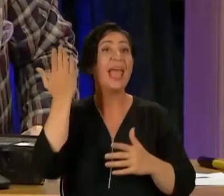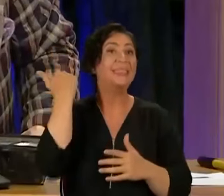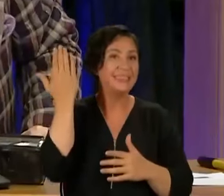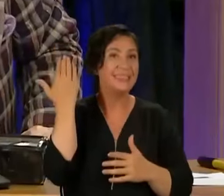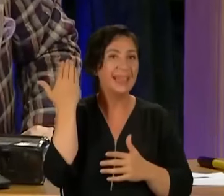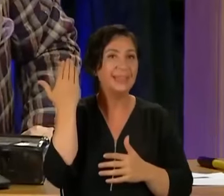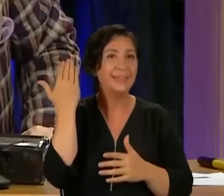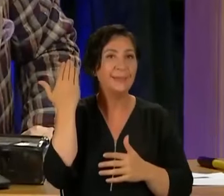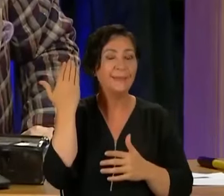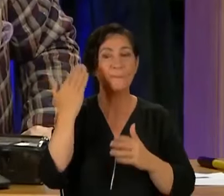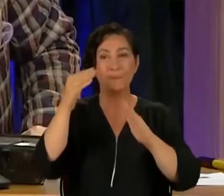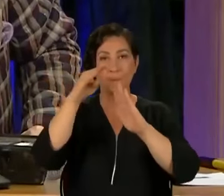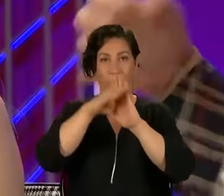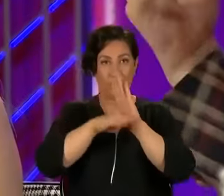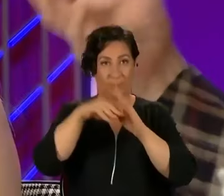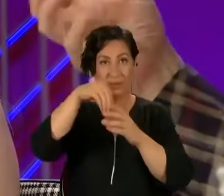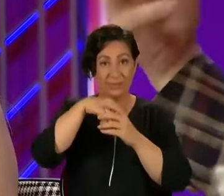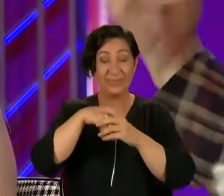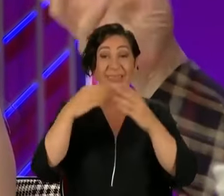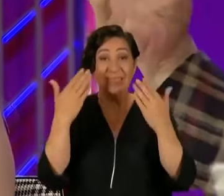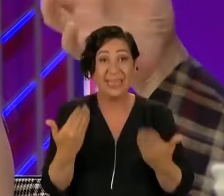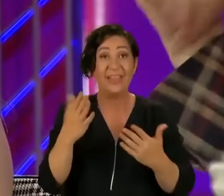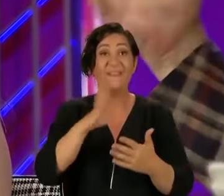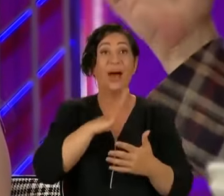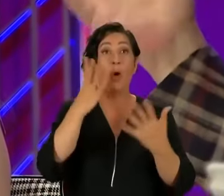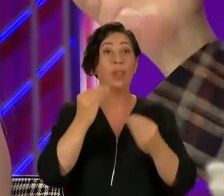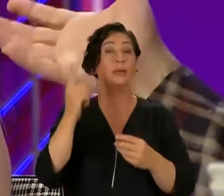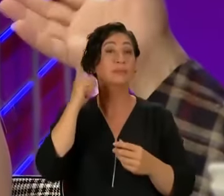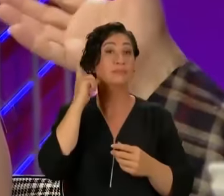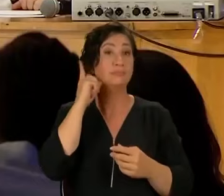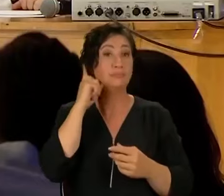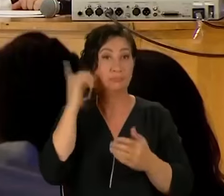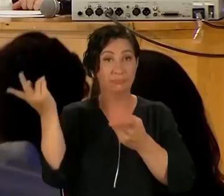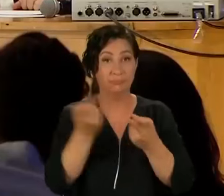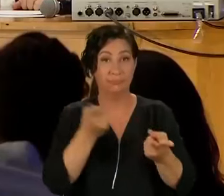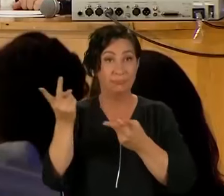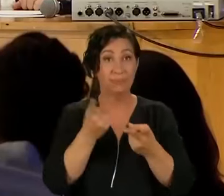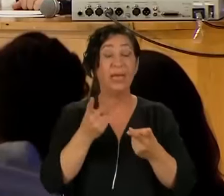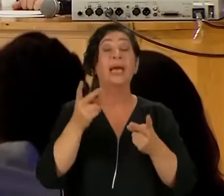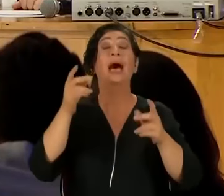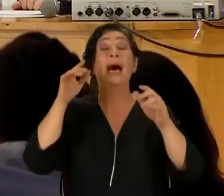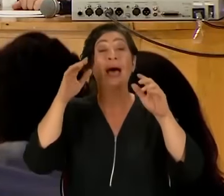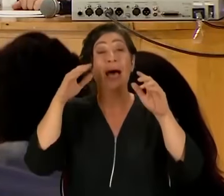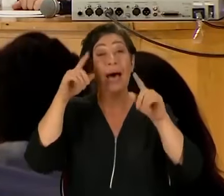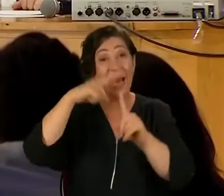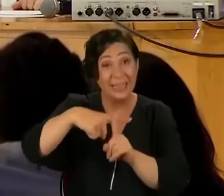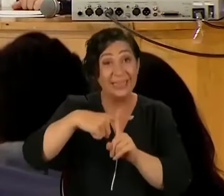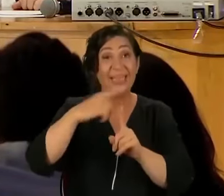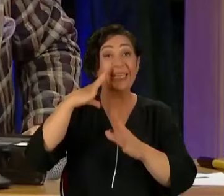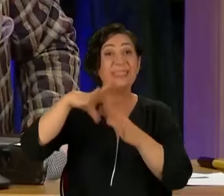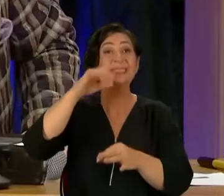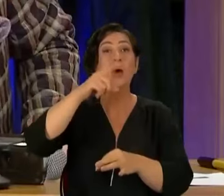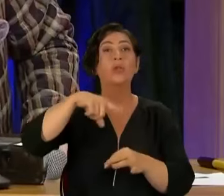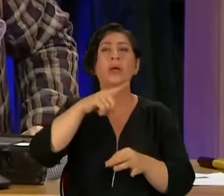Eskiden programımızda zaten var olan yıldızları ağırlıyorduk. Ve insanlar